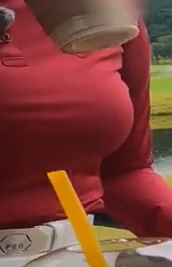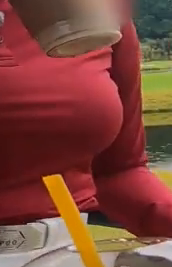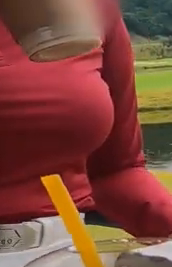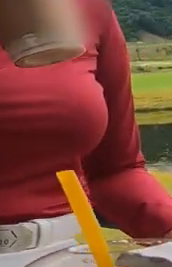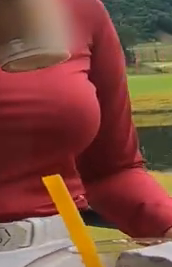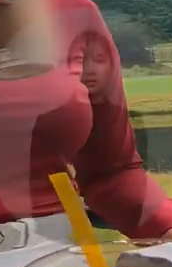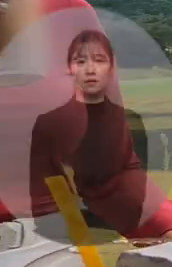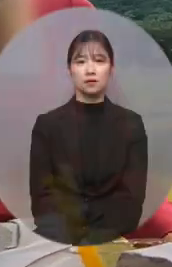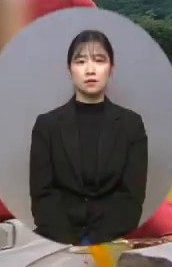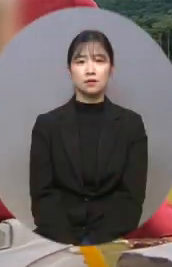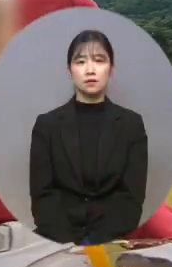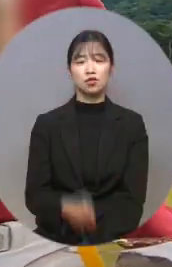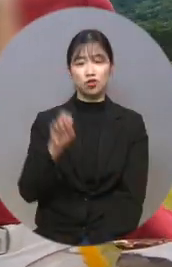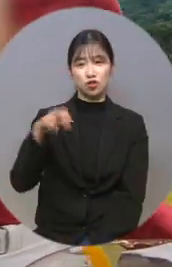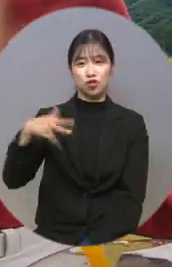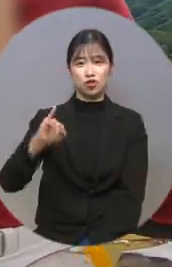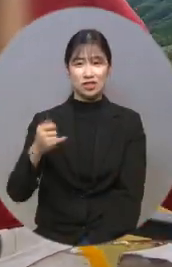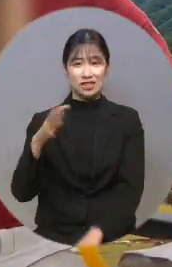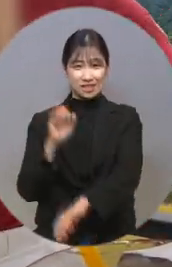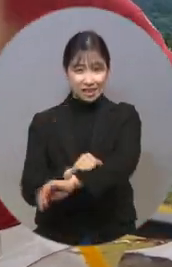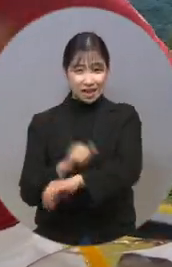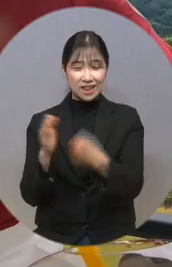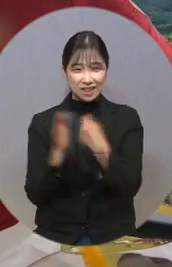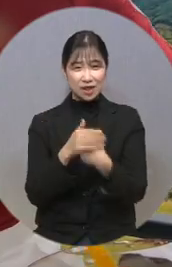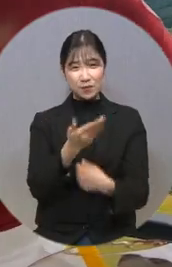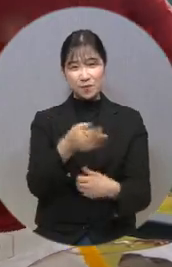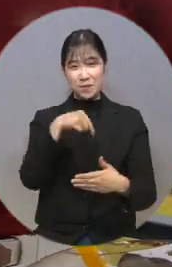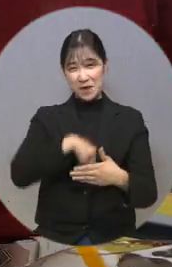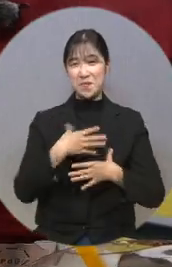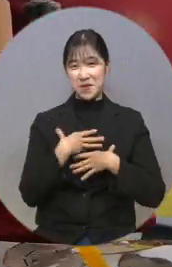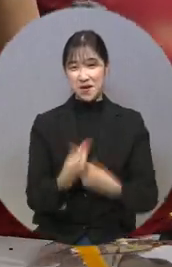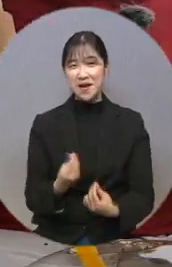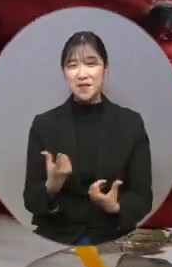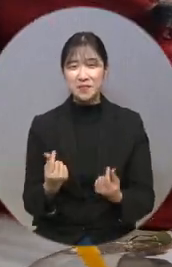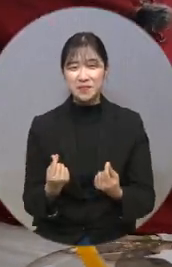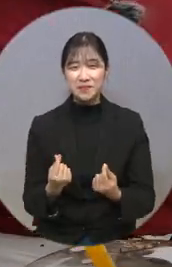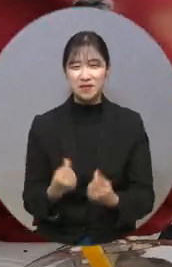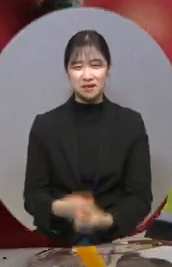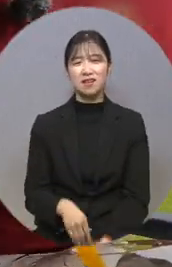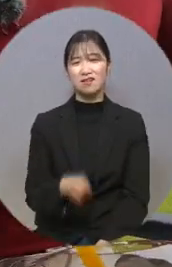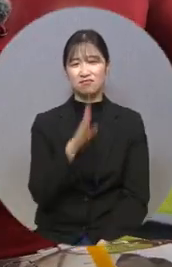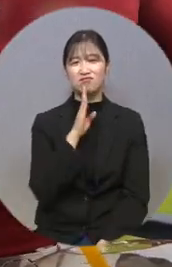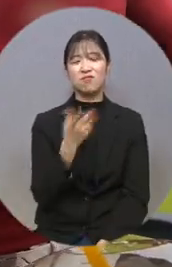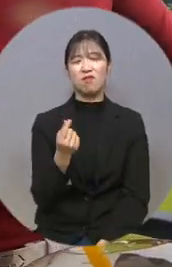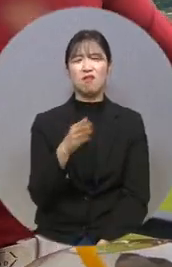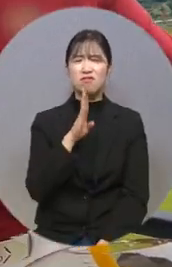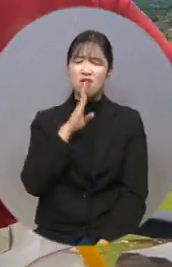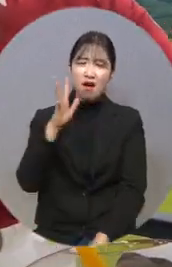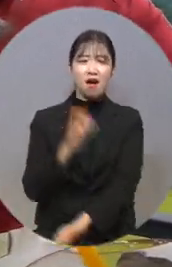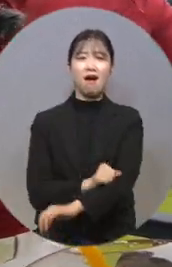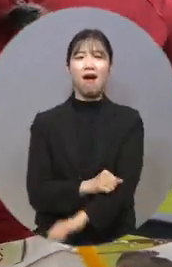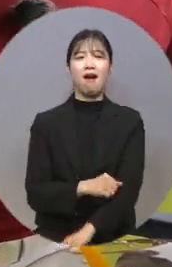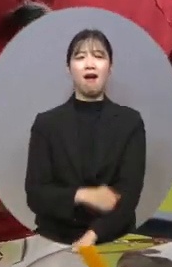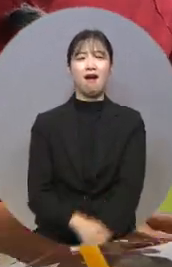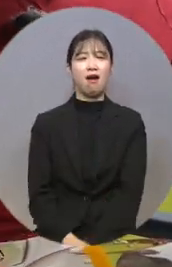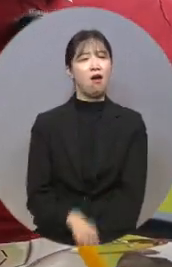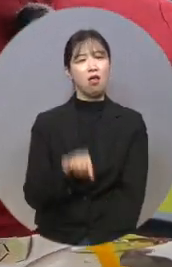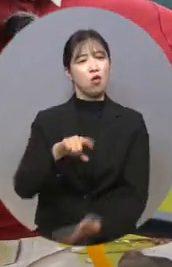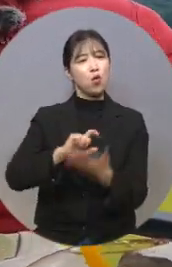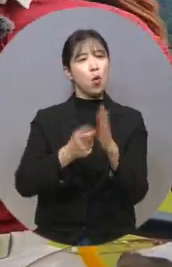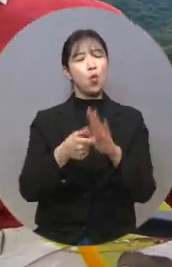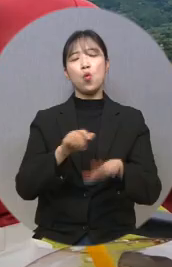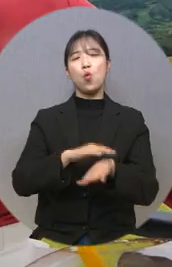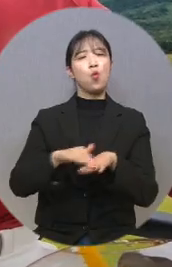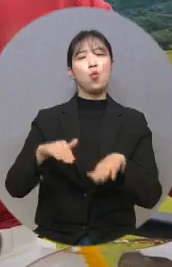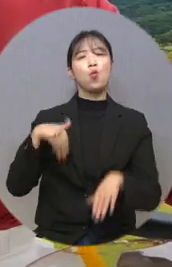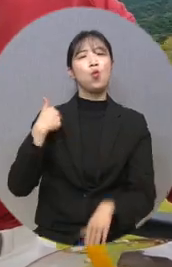오빠 근데 유진이가 잘 치니까 좀 이제 좀 마음 편해졌지, 형. 그래, 이렇게 동반자들이 잘 치니까 정말 잘 치시냐. 이 정도일지 모르다냐.